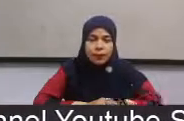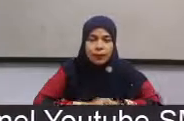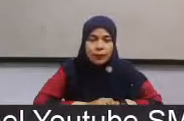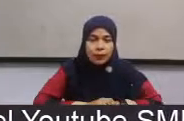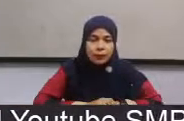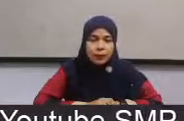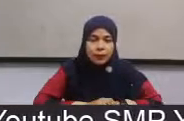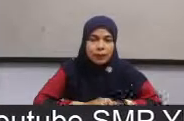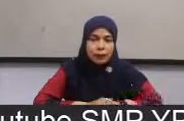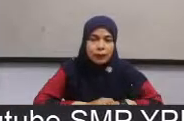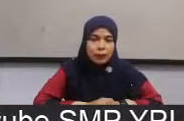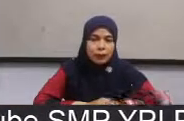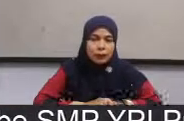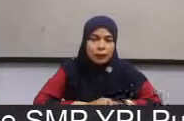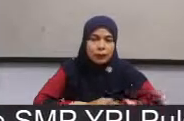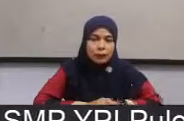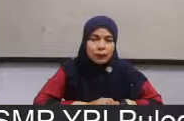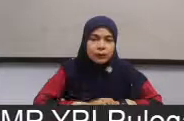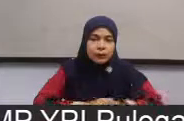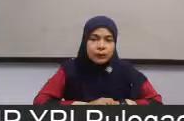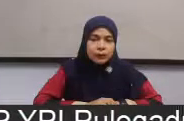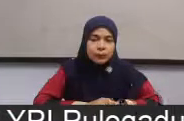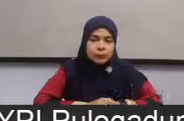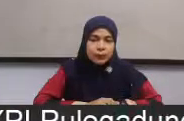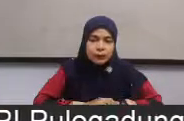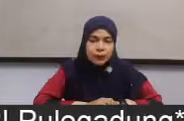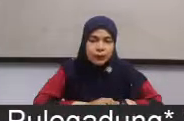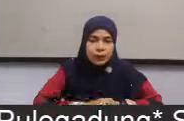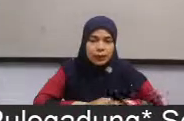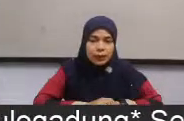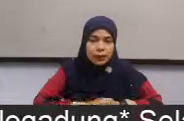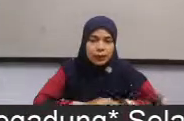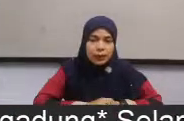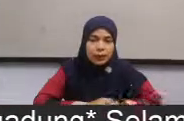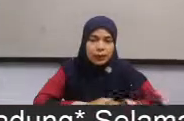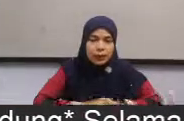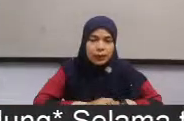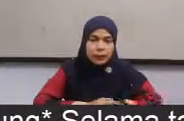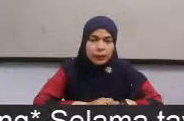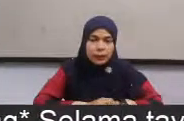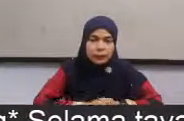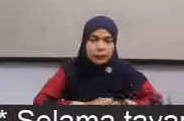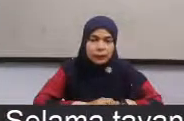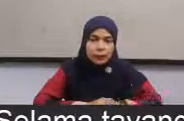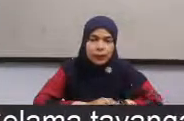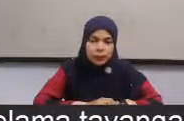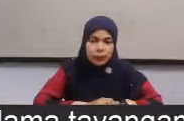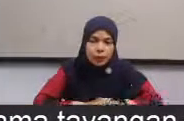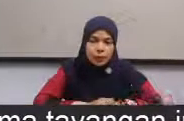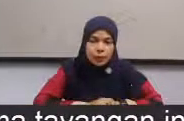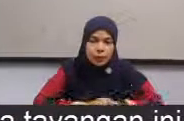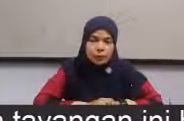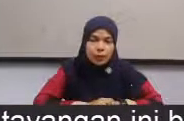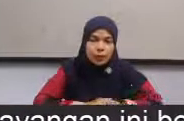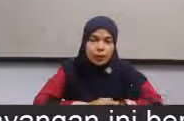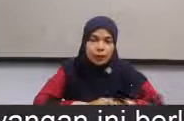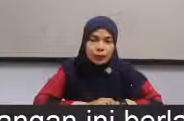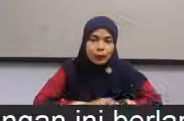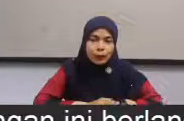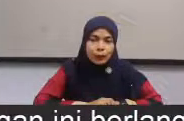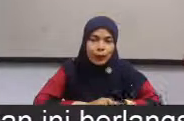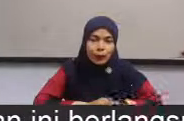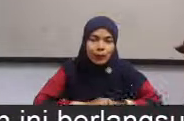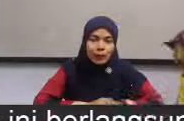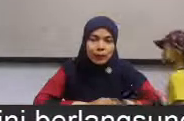Eh bisa dimulai materi kali ini adalah lanjutan dari materi yang